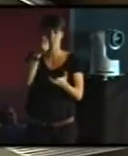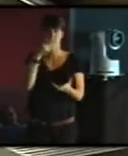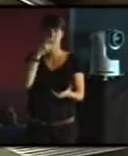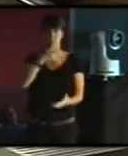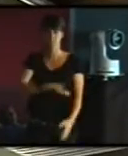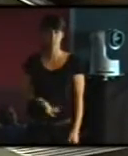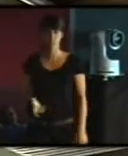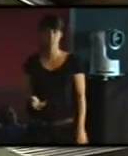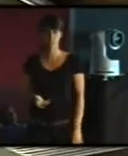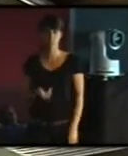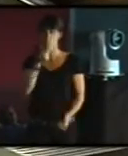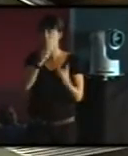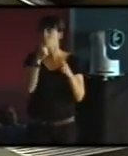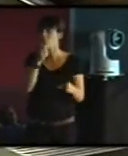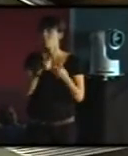Dévalorisé